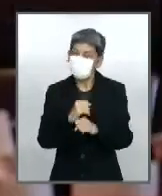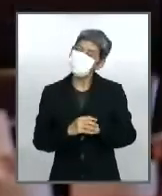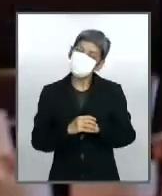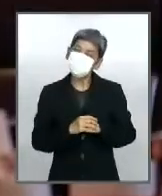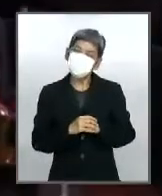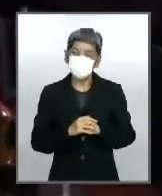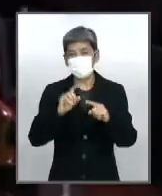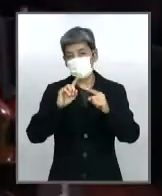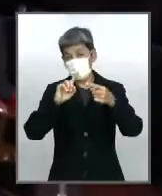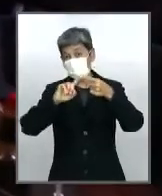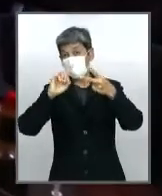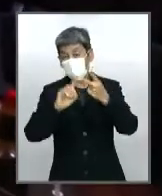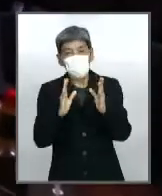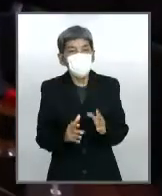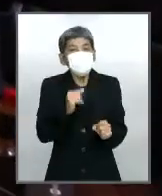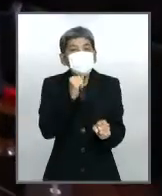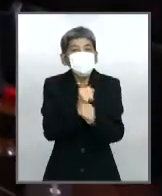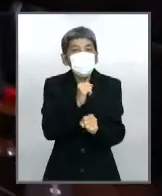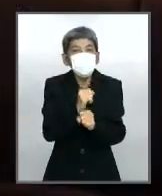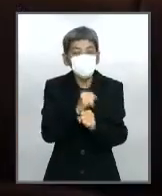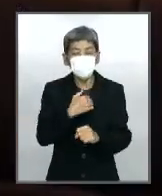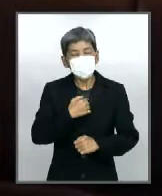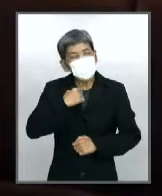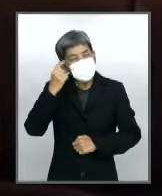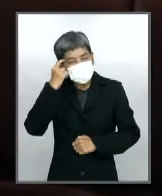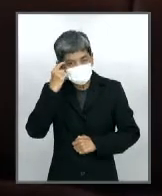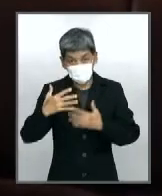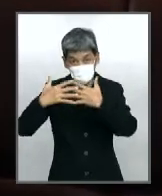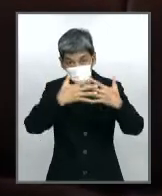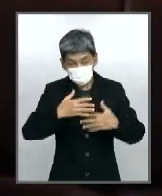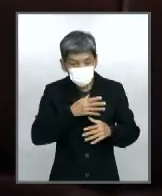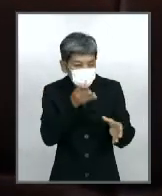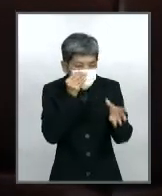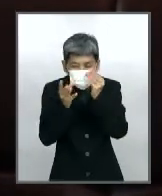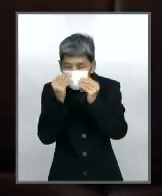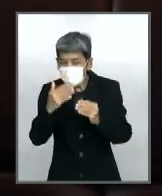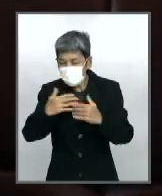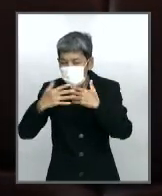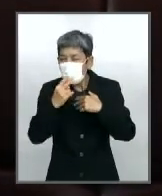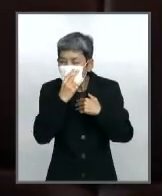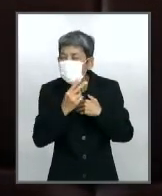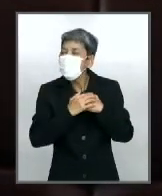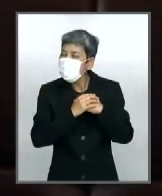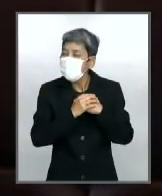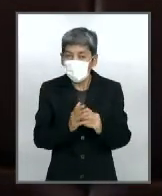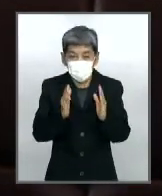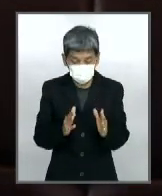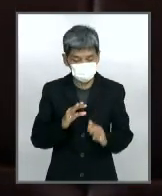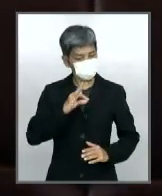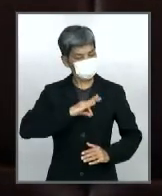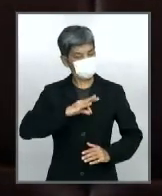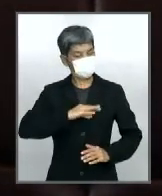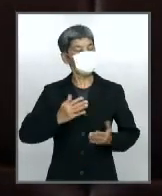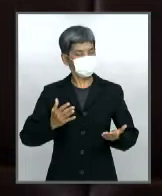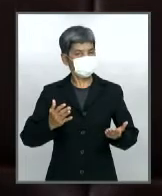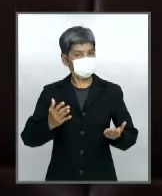าทำงานมุมที่2เนี่ยคือมุมพนักงานอยู่ลองไปศึกษาจากที่อเมริกาด้วยนะที่ต่างประเทศอะไรเงี้ยคนเ